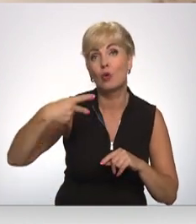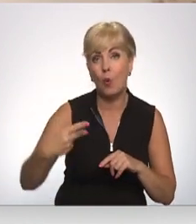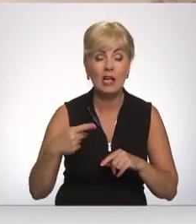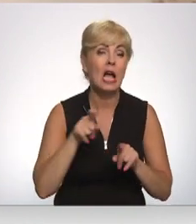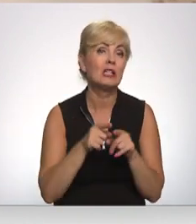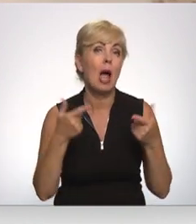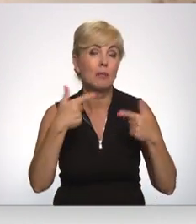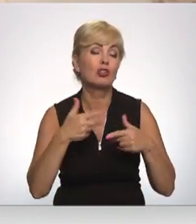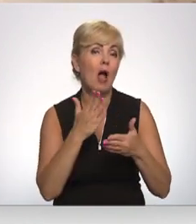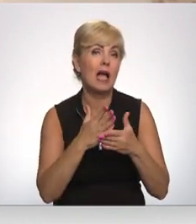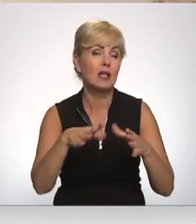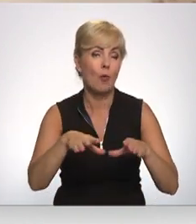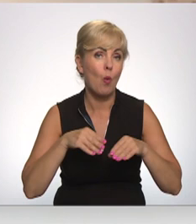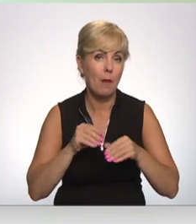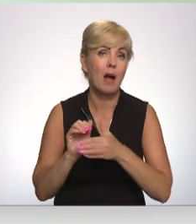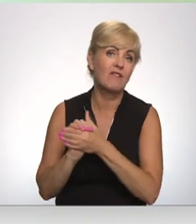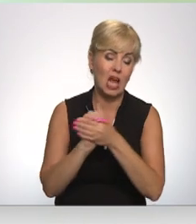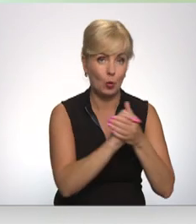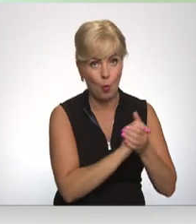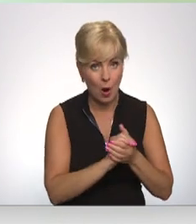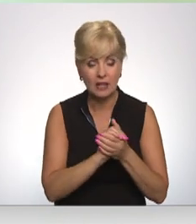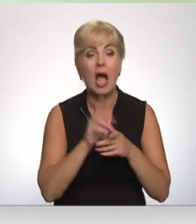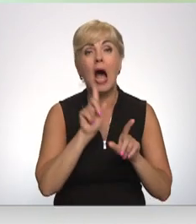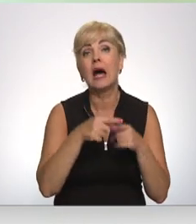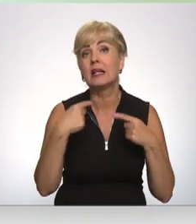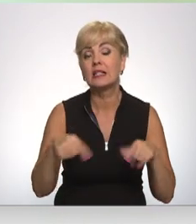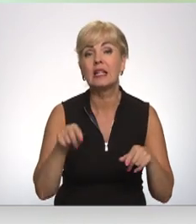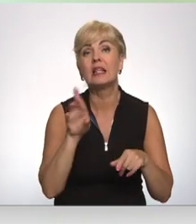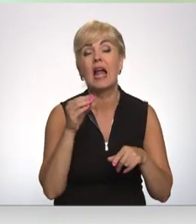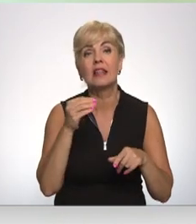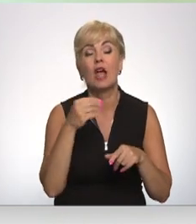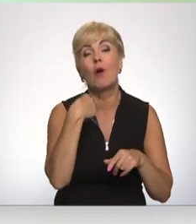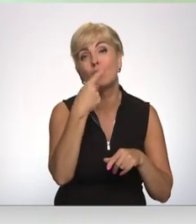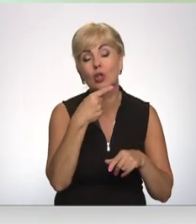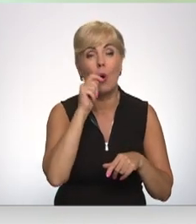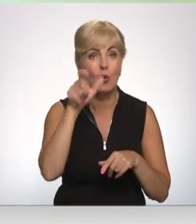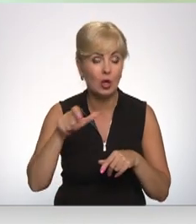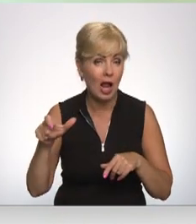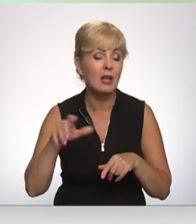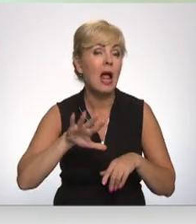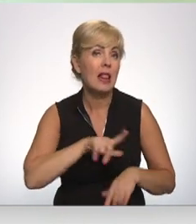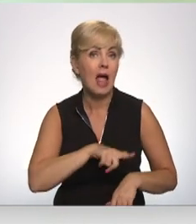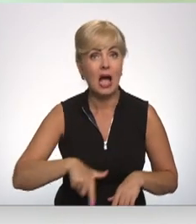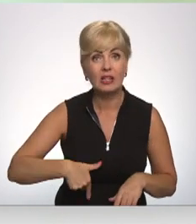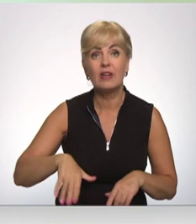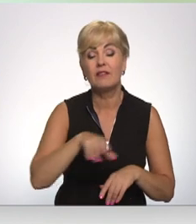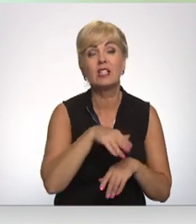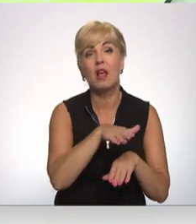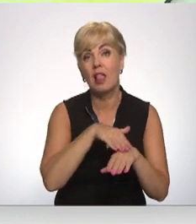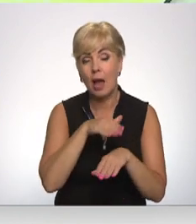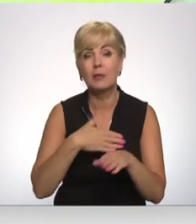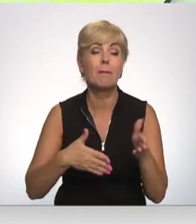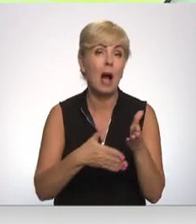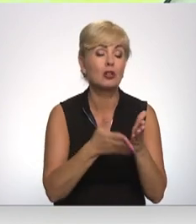laikā esam kopā un vienoti. Arī citi RTV uzrunātie ukraiņi atzīst, lai gan Latvijā viss ir laipni un